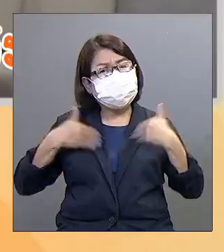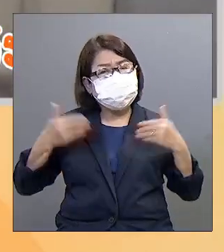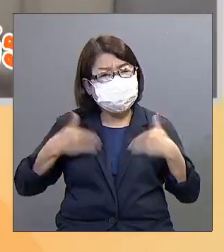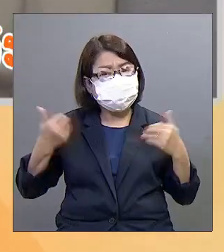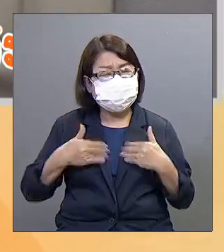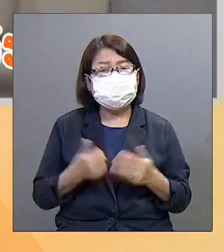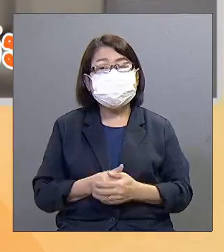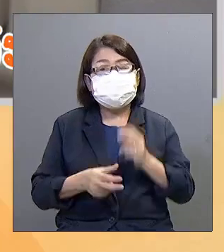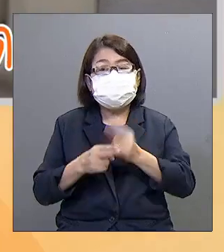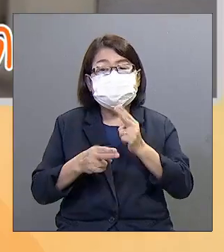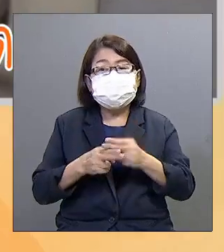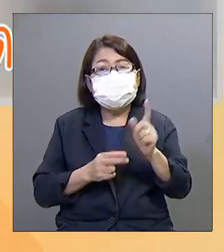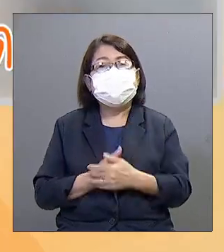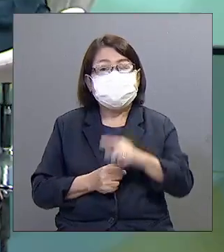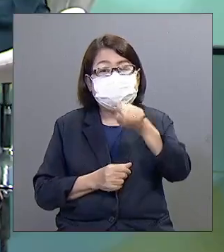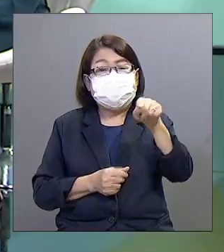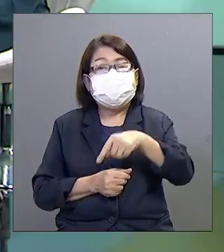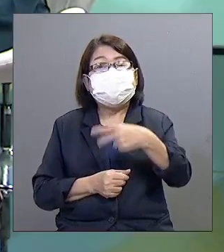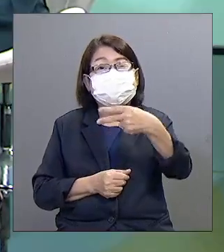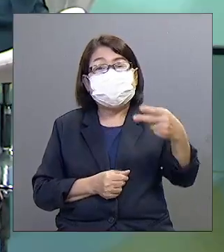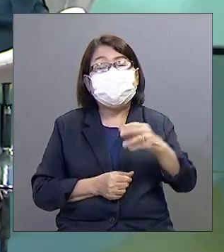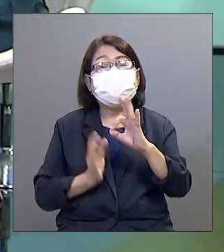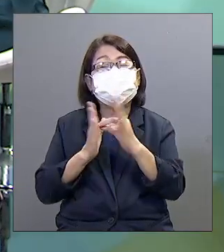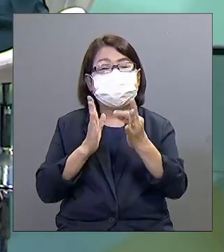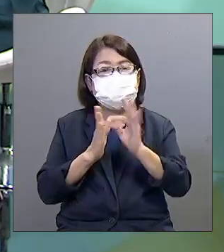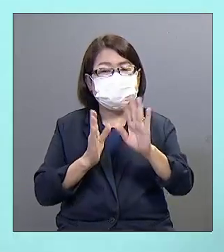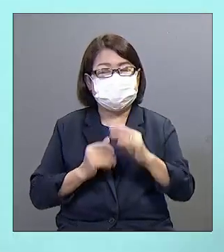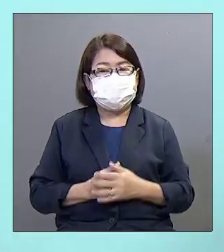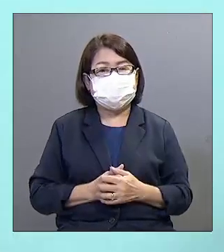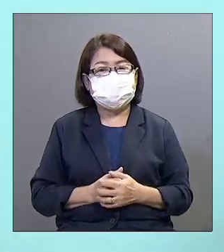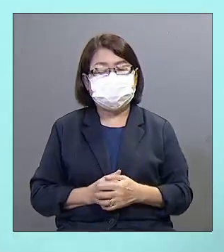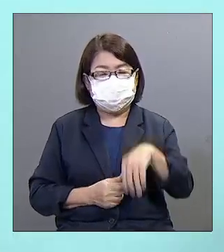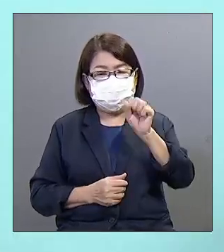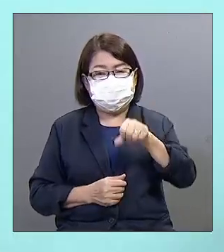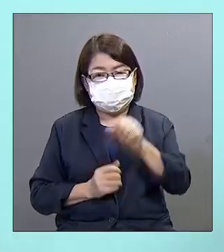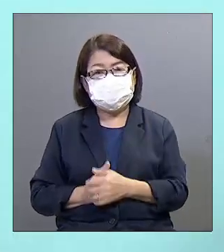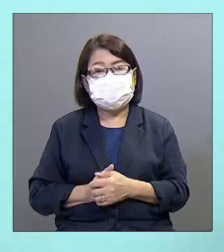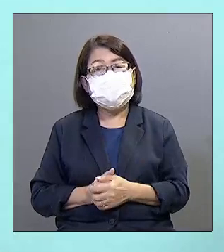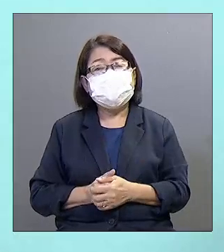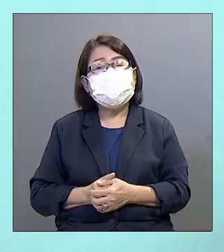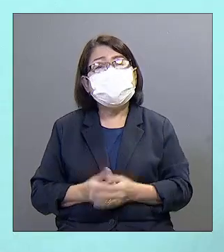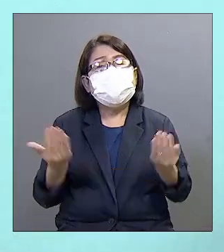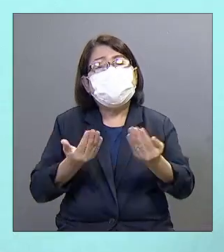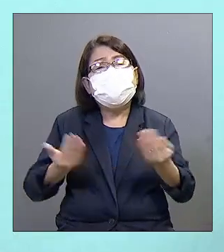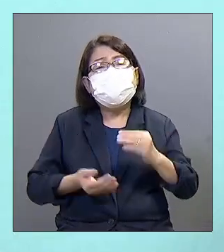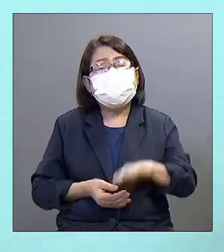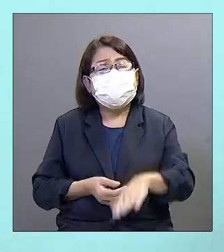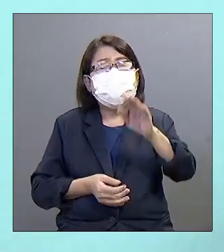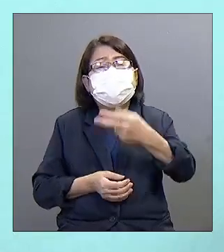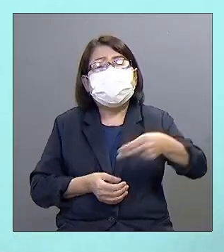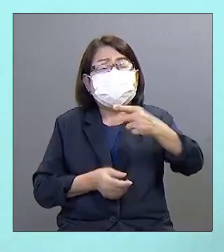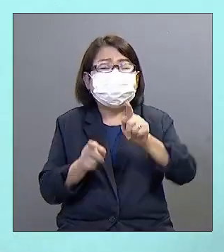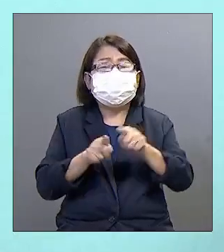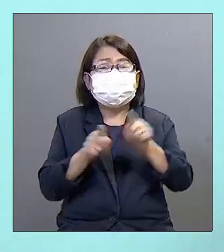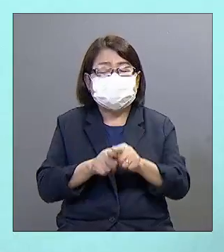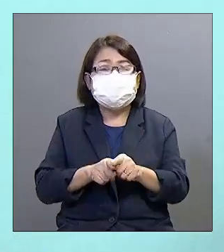-ARNวักแล้วก็ D-E-Eใช่ค่ะ แ่งน้อยนน้กสามารถทจะเอาตัวรอดได้บางทีเอาติดรไปก